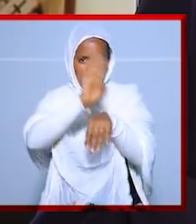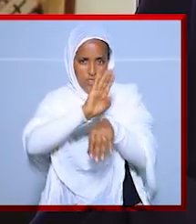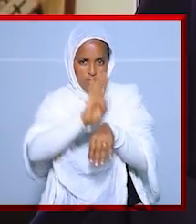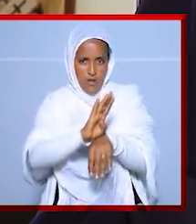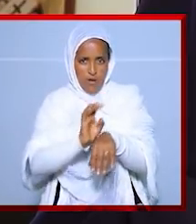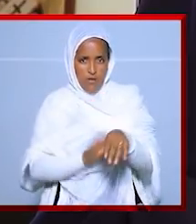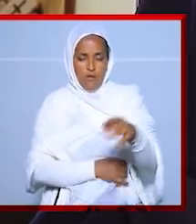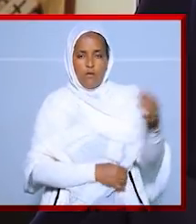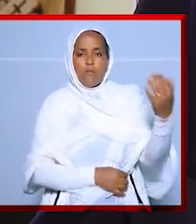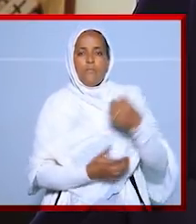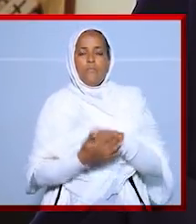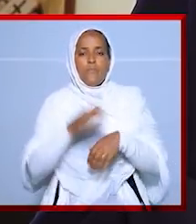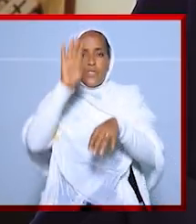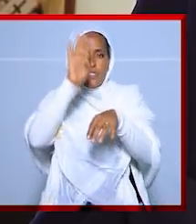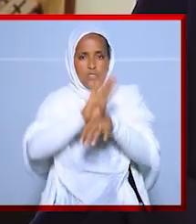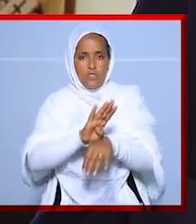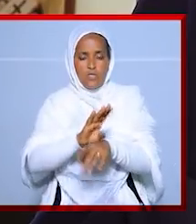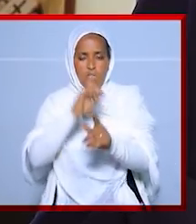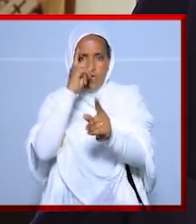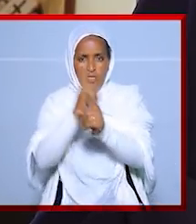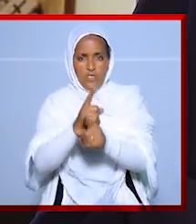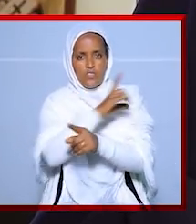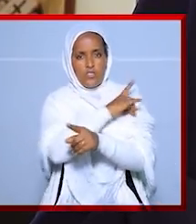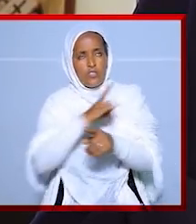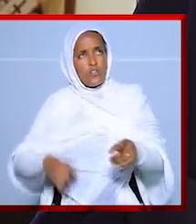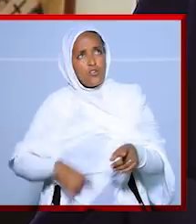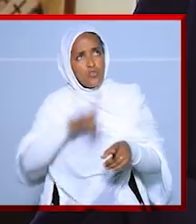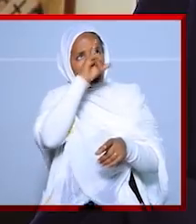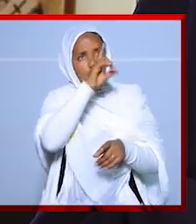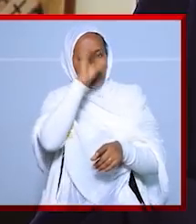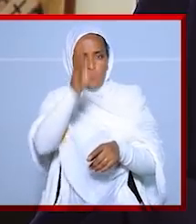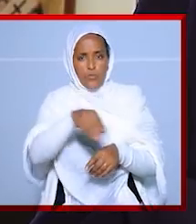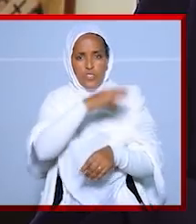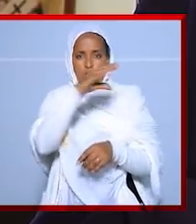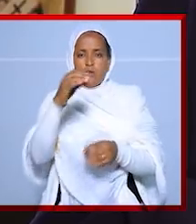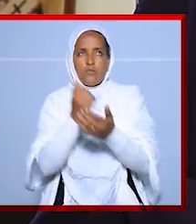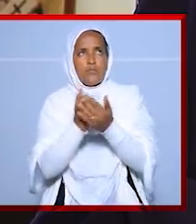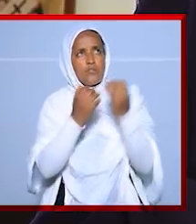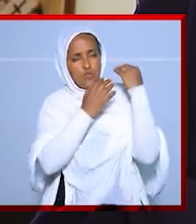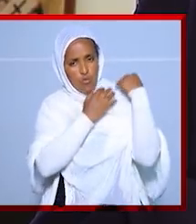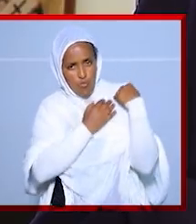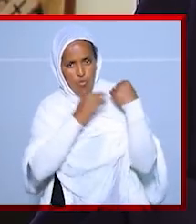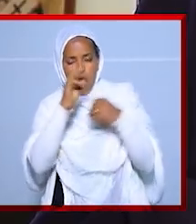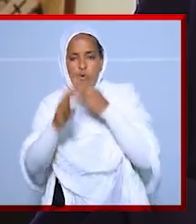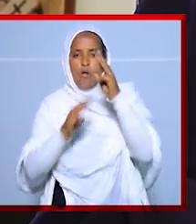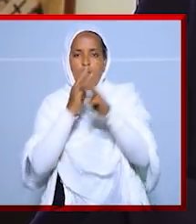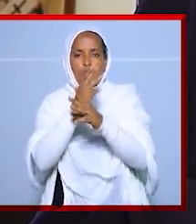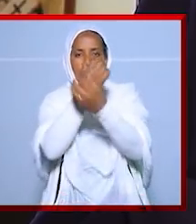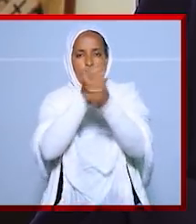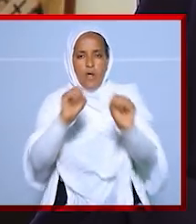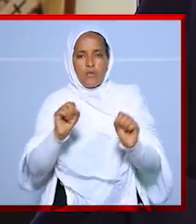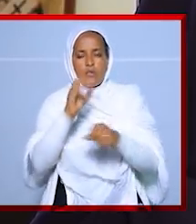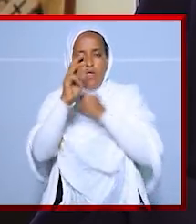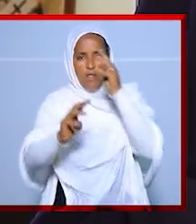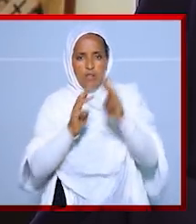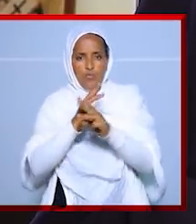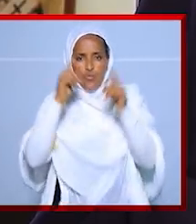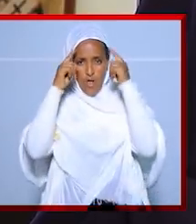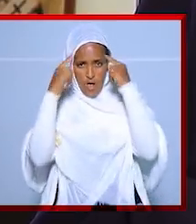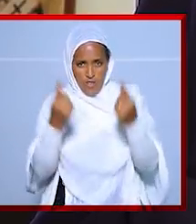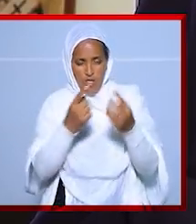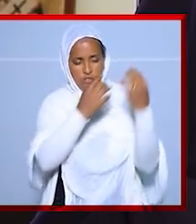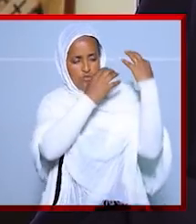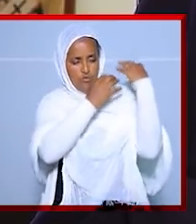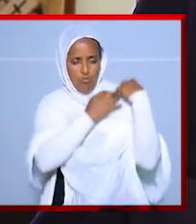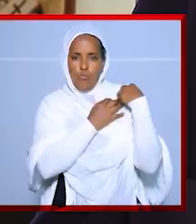የላትም ቤተክርስቲያን። ቤተክርስቲያን ልክ ክርስቶስ መስቀል ተሸክሞ ዓለሙን ለማዳን የዓለሙን ኃጢአት የዓለሙን